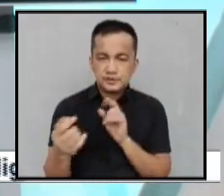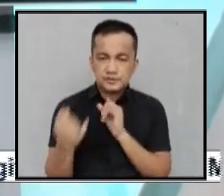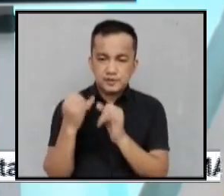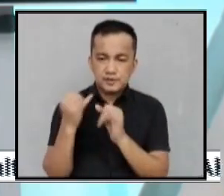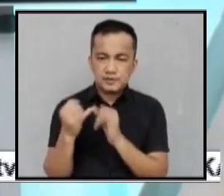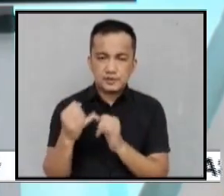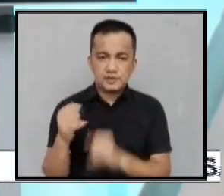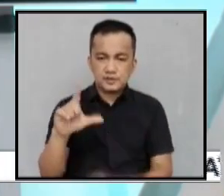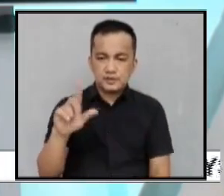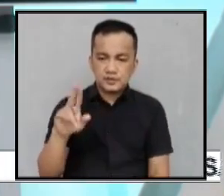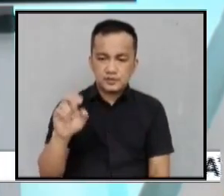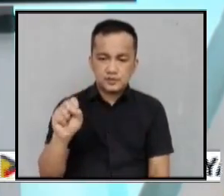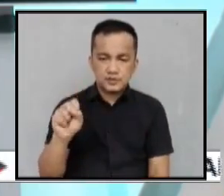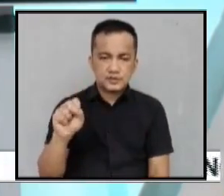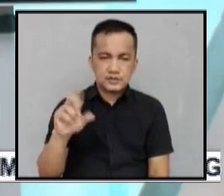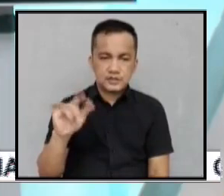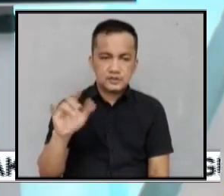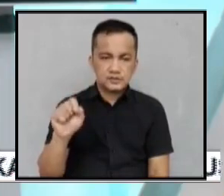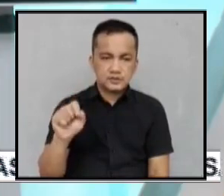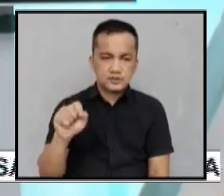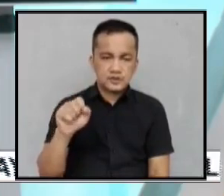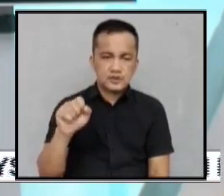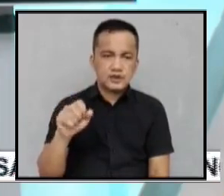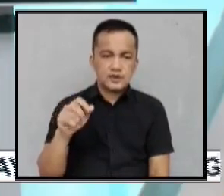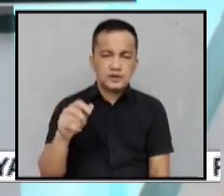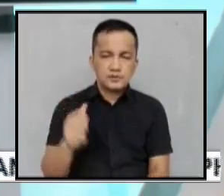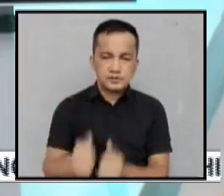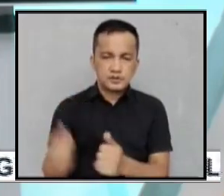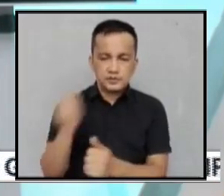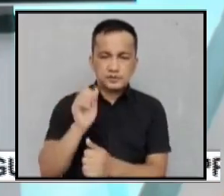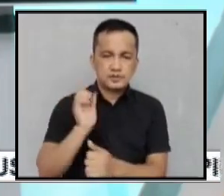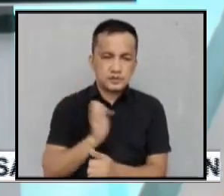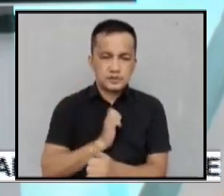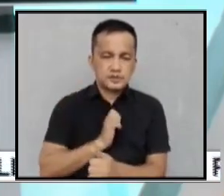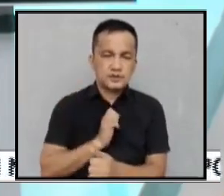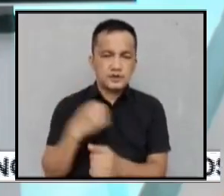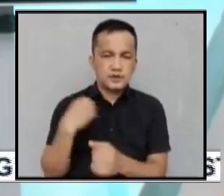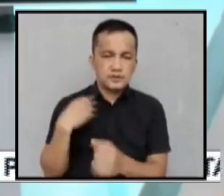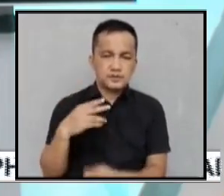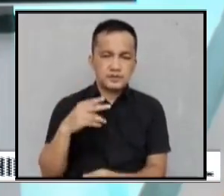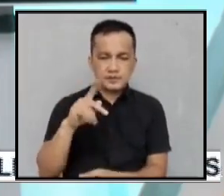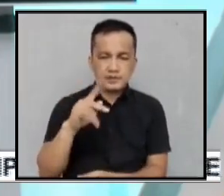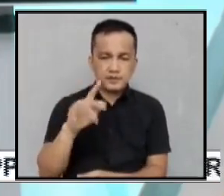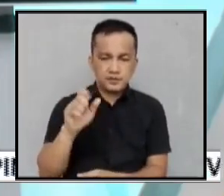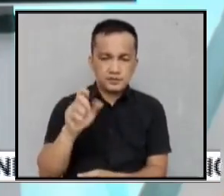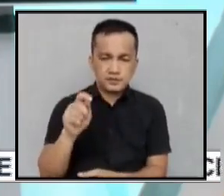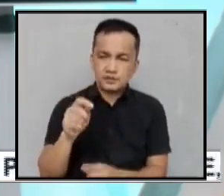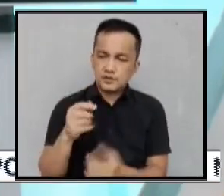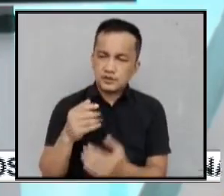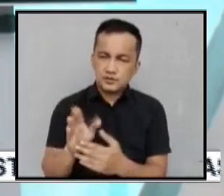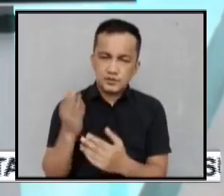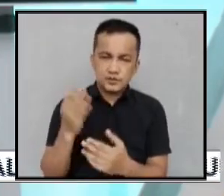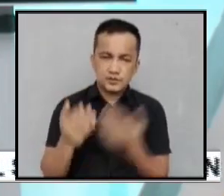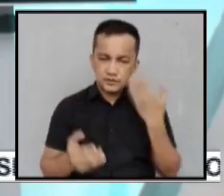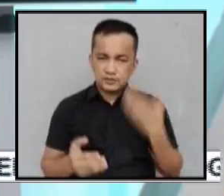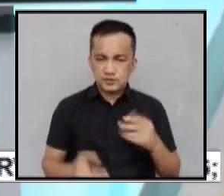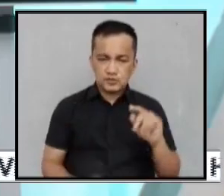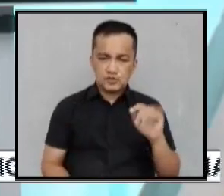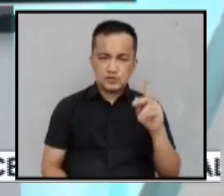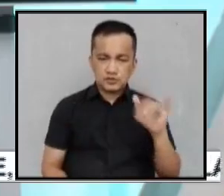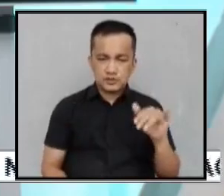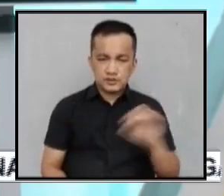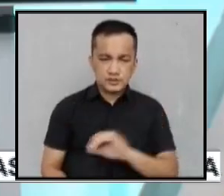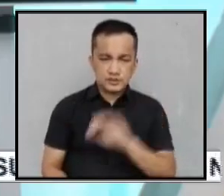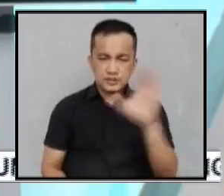ang Postmaster General at Chief Executive Officer ng PhilPost. Sir, magandang umaga po sa inyo. Si Audrey Goriceta po ito ng Rise and Shine